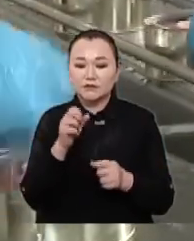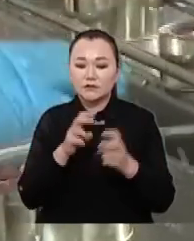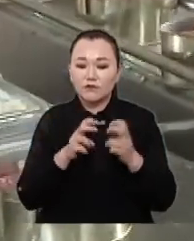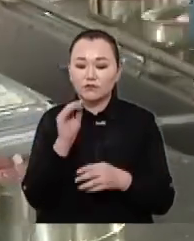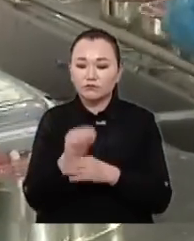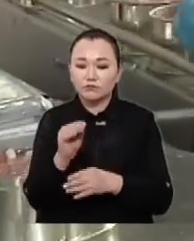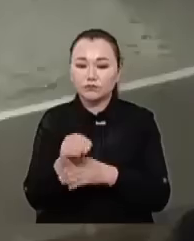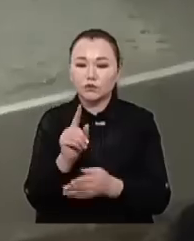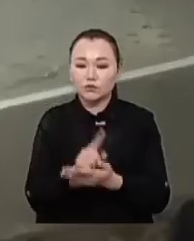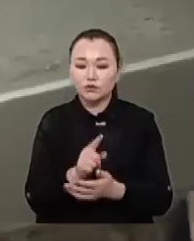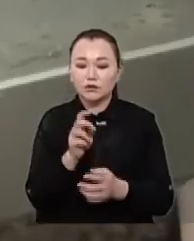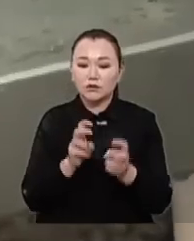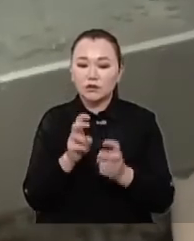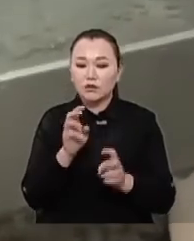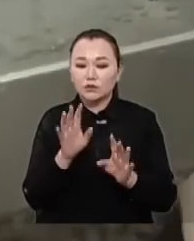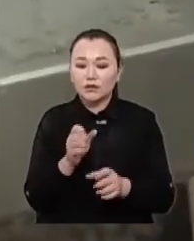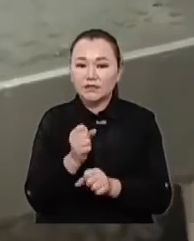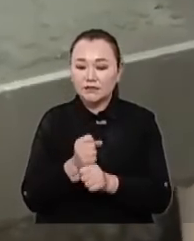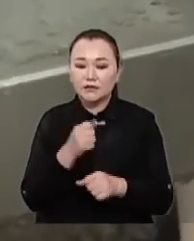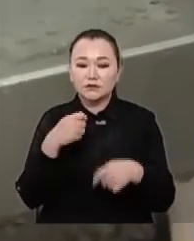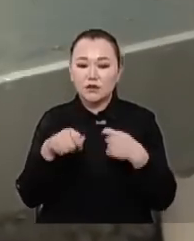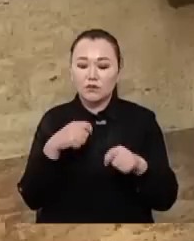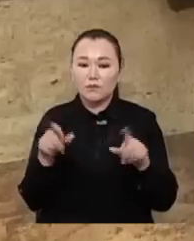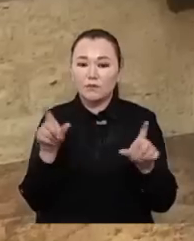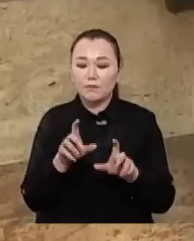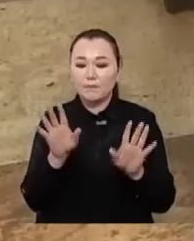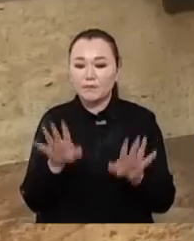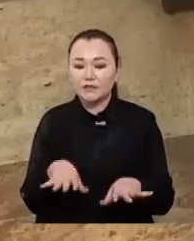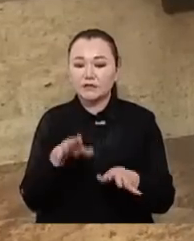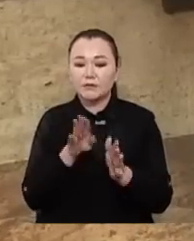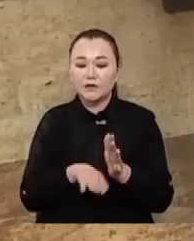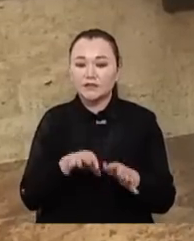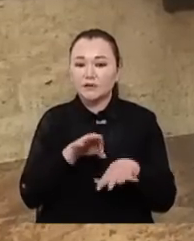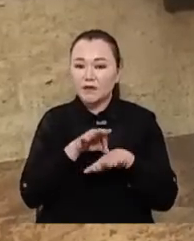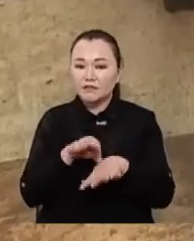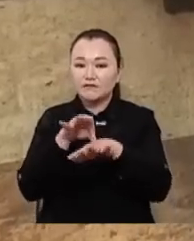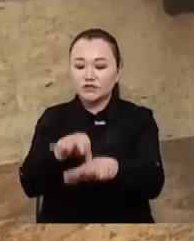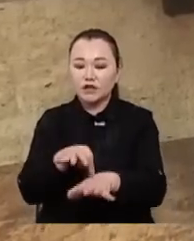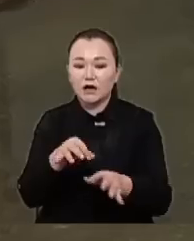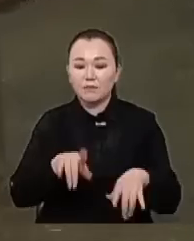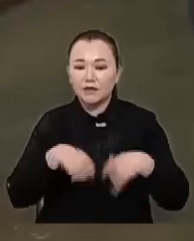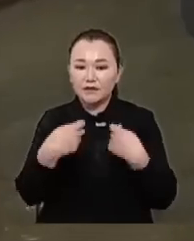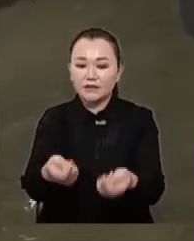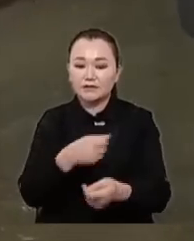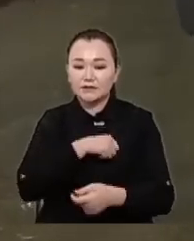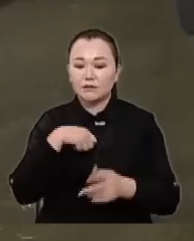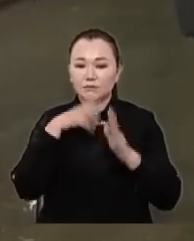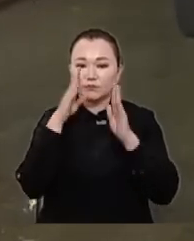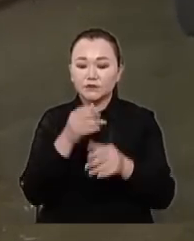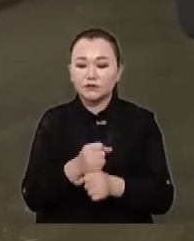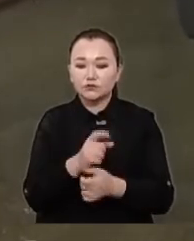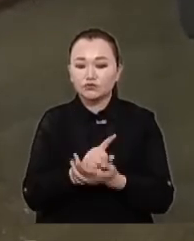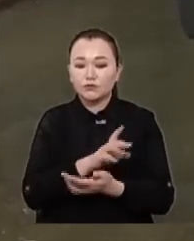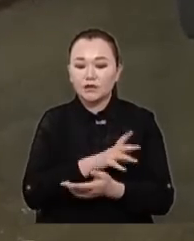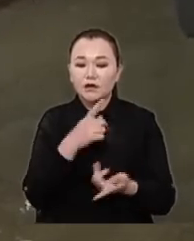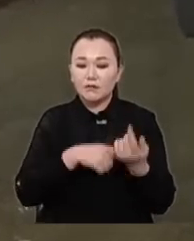Әрі шаруаларға өнімдерін өңдеп қана қоймай, сауда саттық орындарына делдалсыз жеткізуге мүмкіндік жасалуы керек деп отыр. Сондықтан саяси ұйым